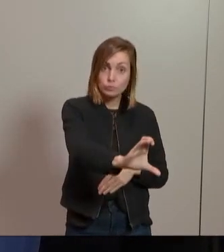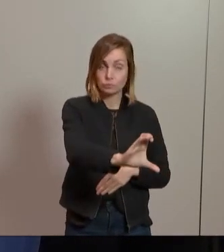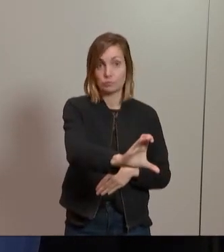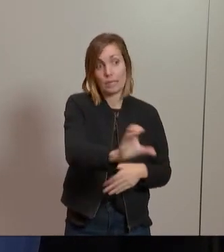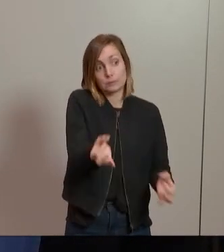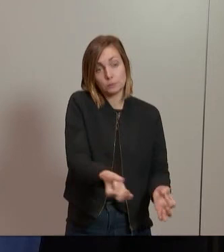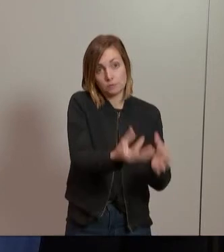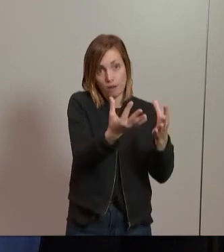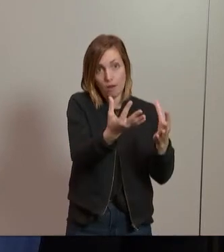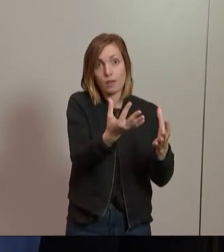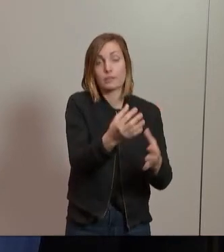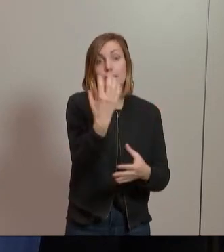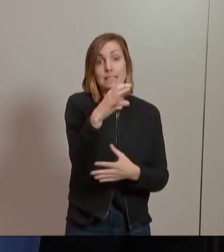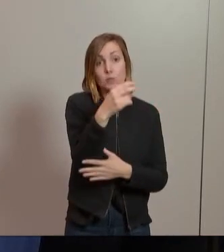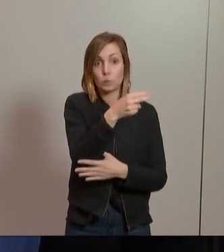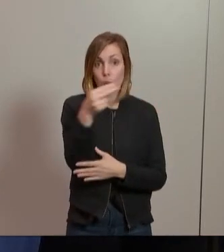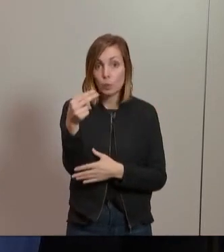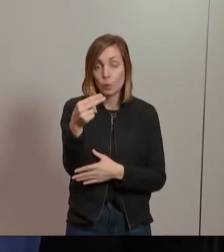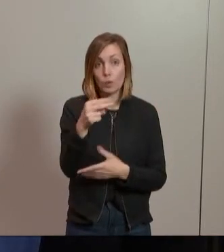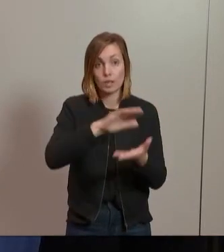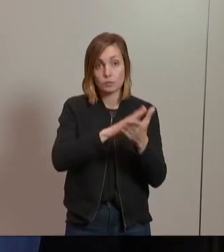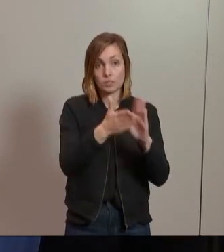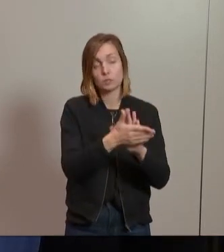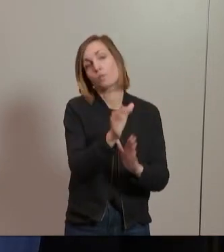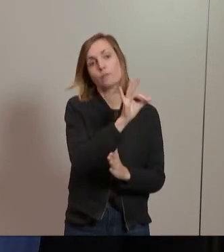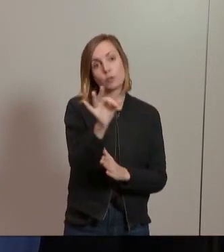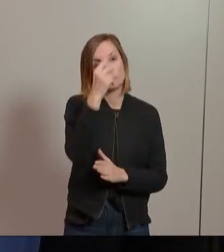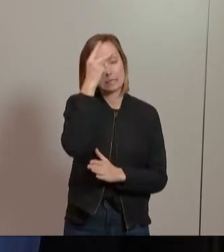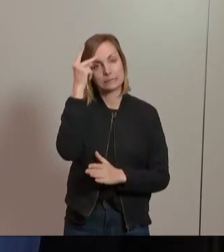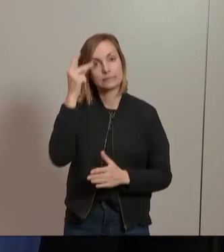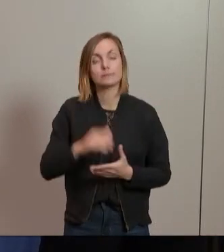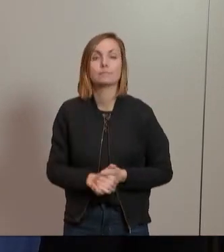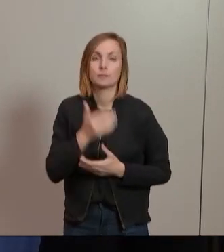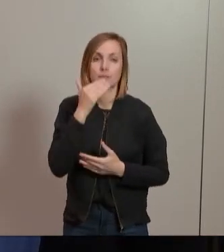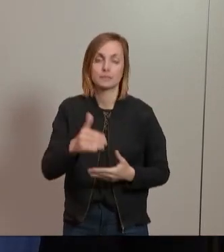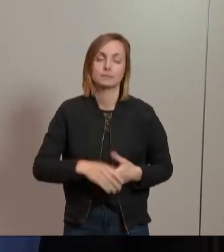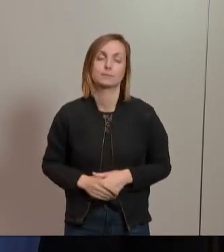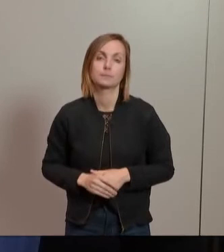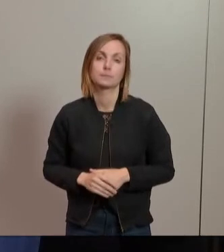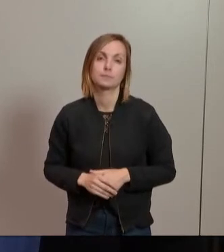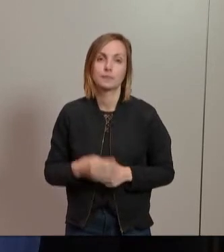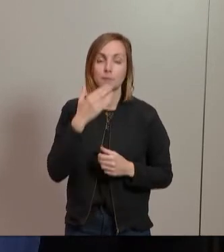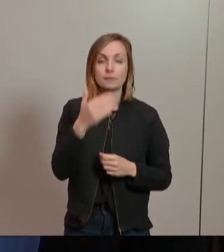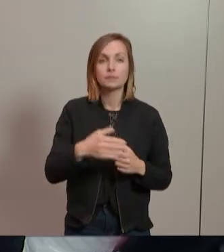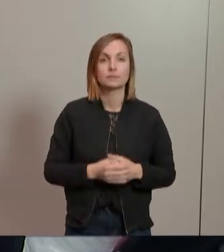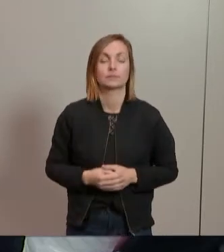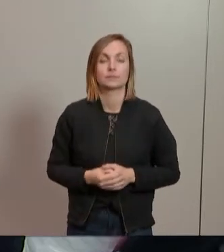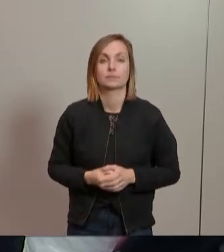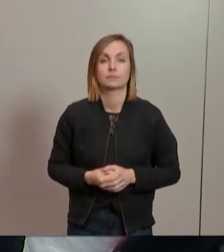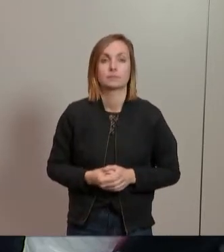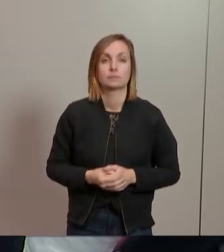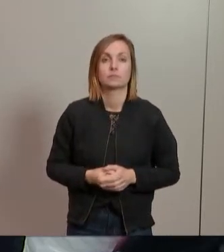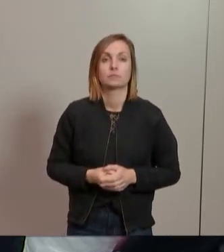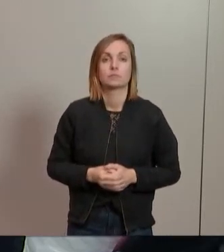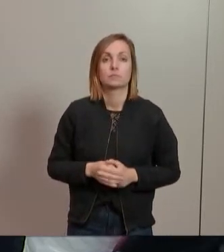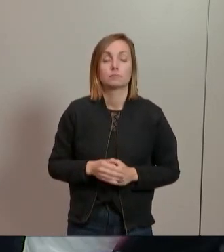subvention exceptionnelle de 500 euros à l'association France-Palestine. Je vous remercie. Merci. Y a-t-il